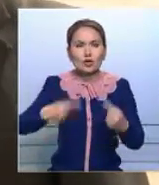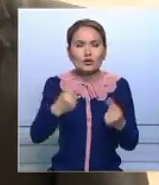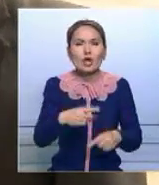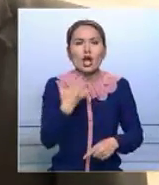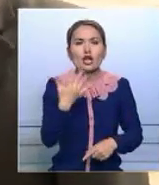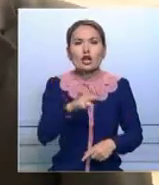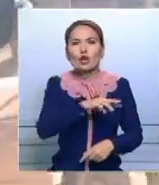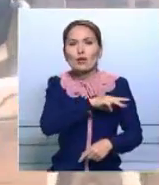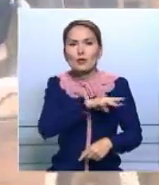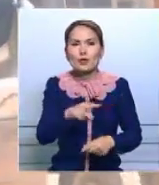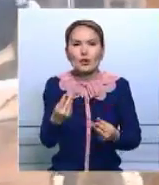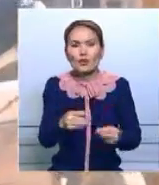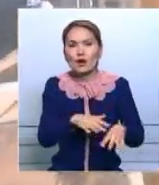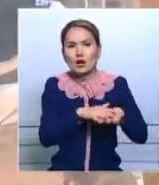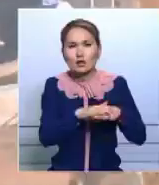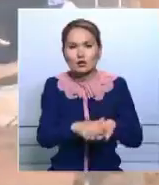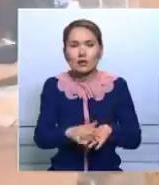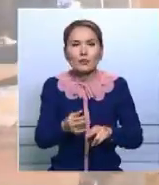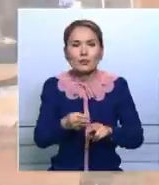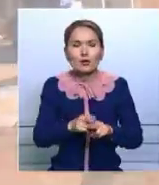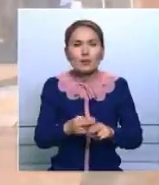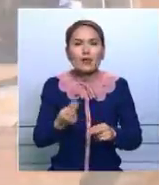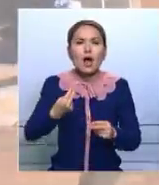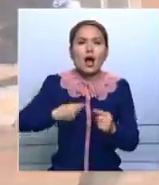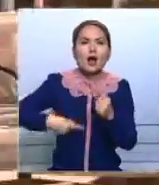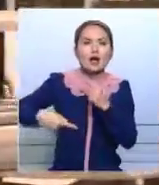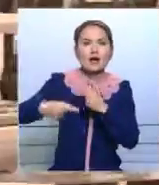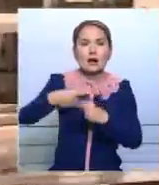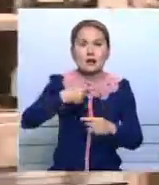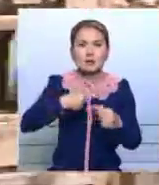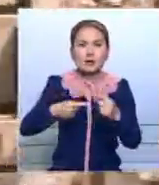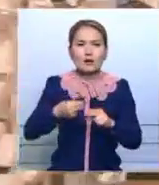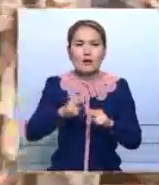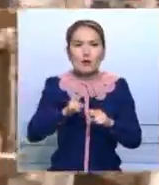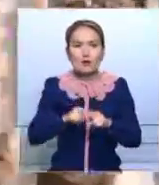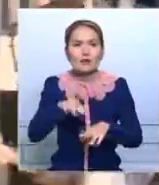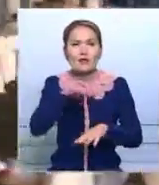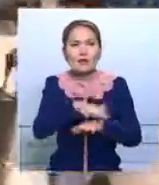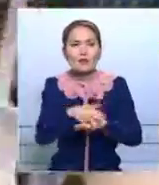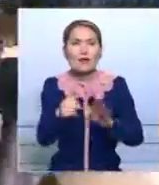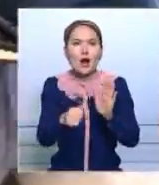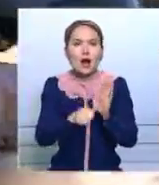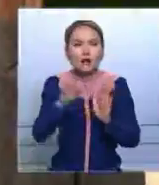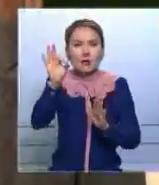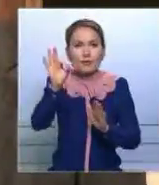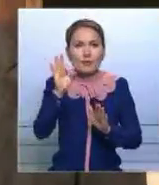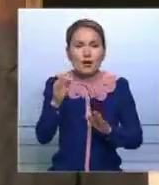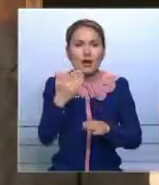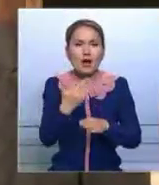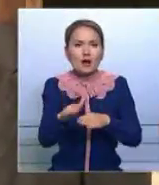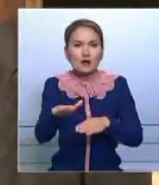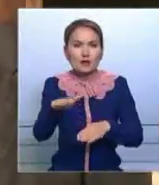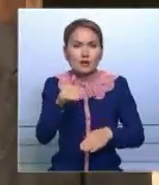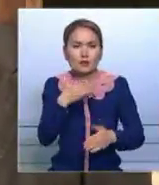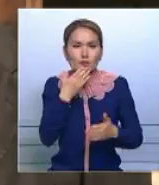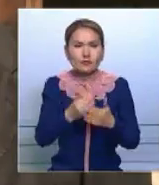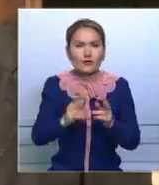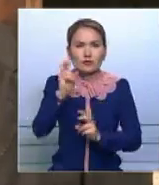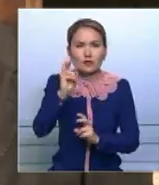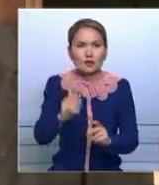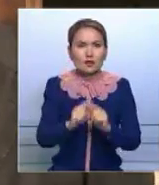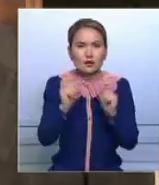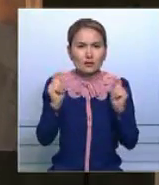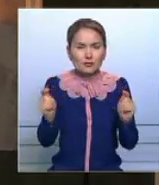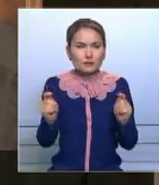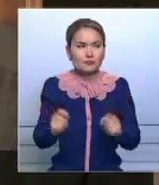50 миллион теңге. Мұны кәсіпкер мемлекеттің демеуімен 6,5% жеңілдікпен алды. Үкіметіміздің үдемелі